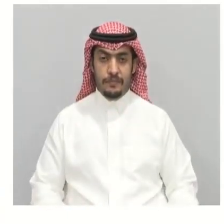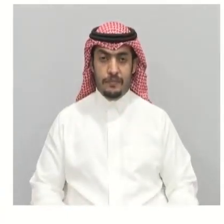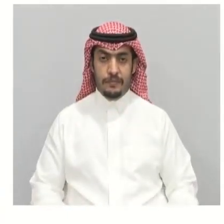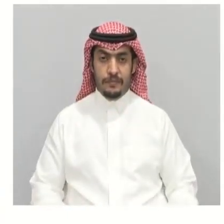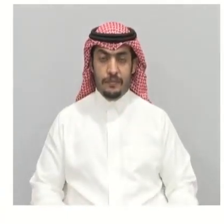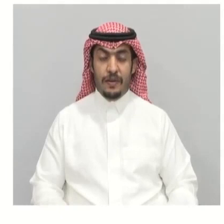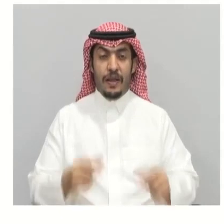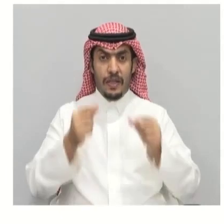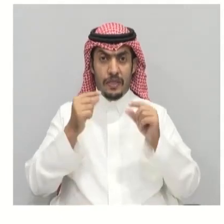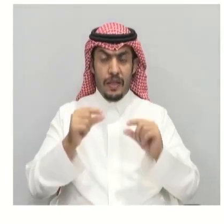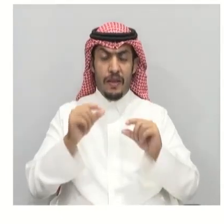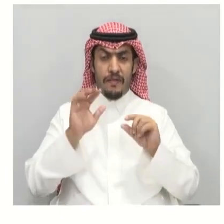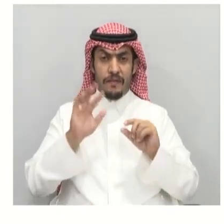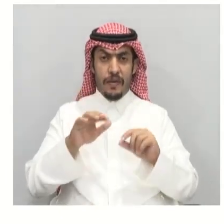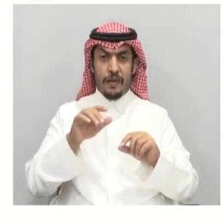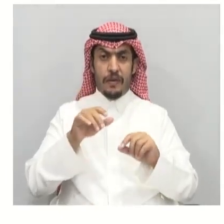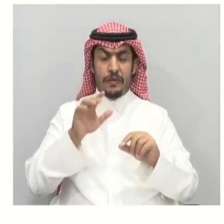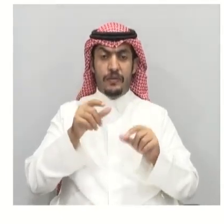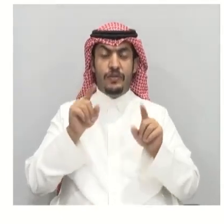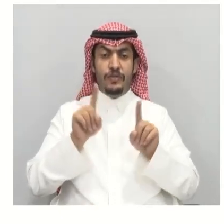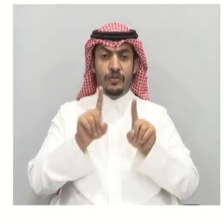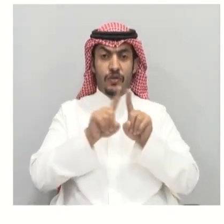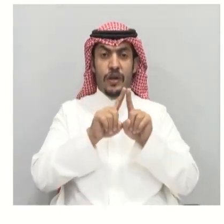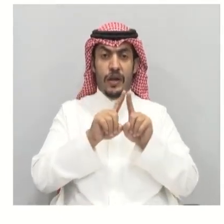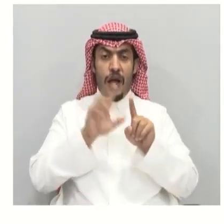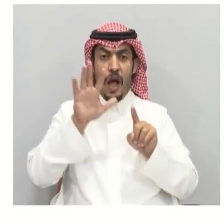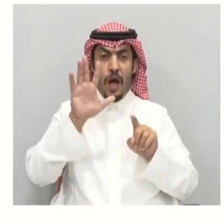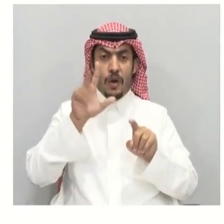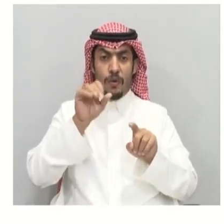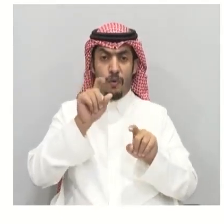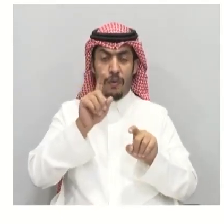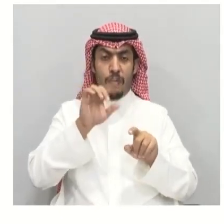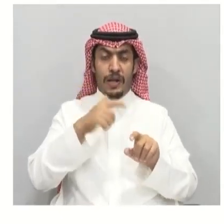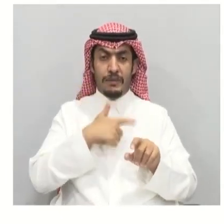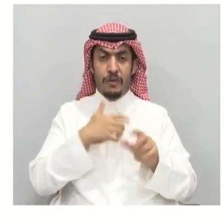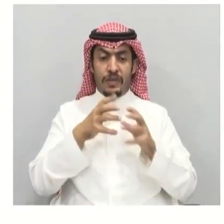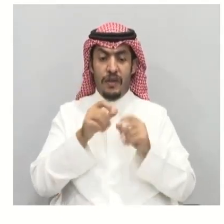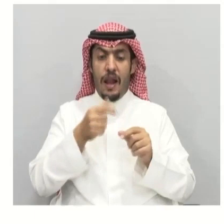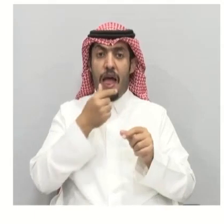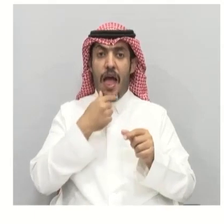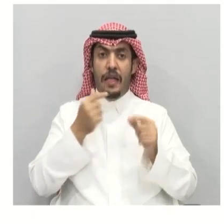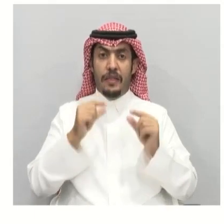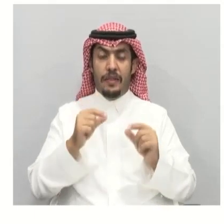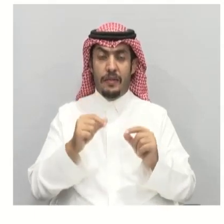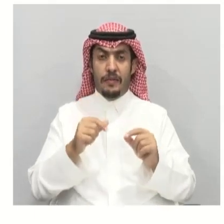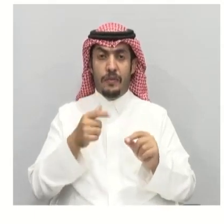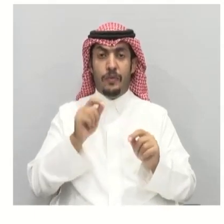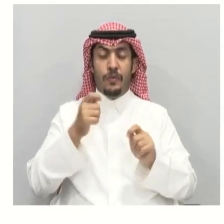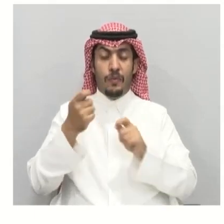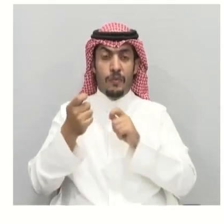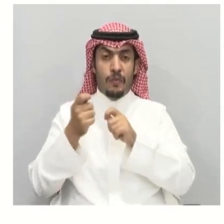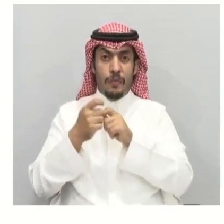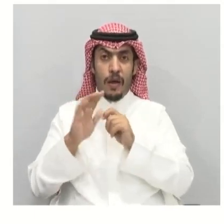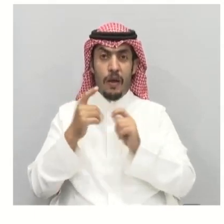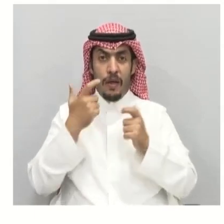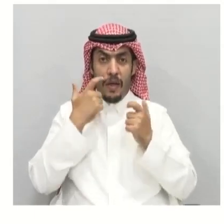من الادله على هذا الامر في شرك الربوبيه والاسماء والصفات هذا الحديث العظيم وهي وصيه من